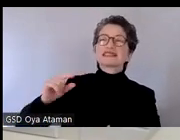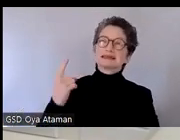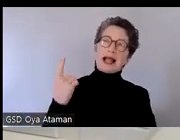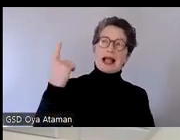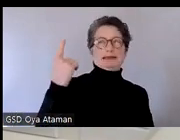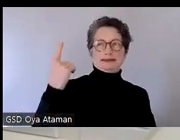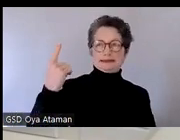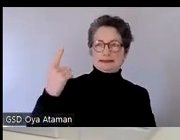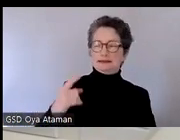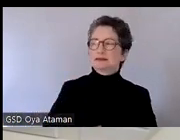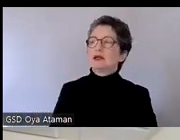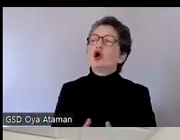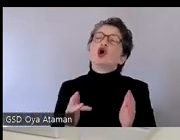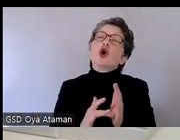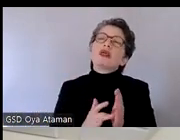des Landes.